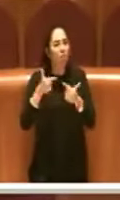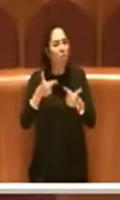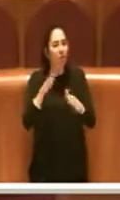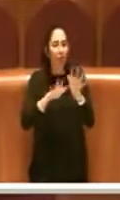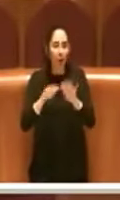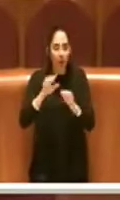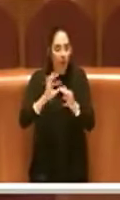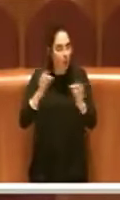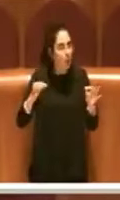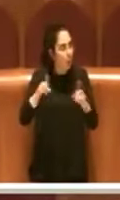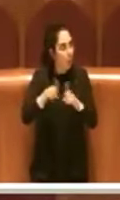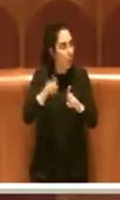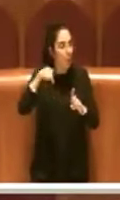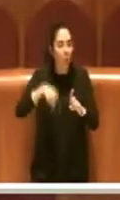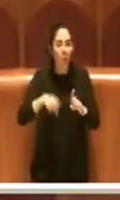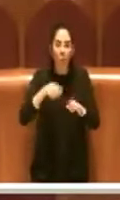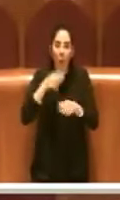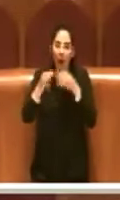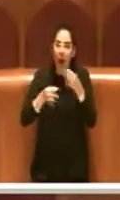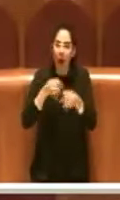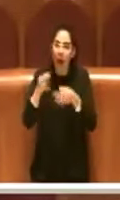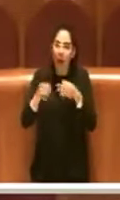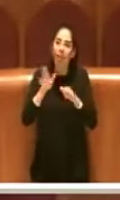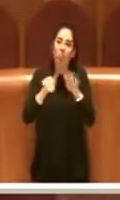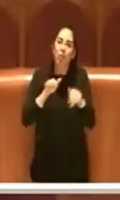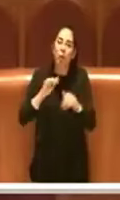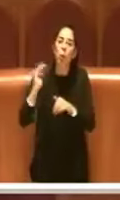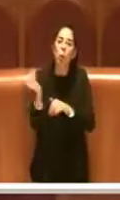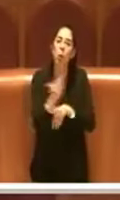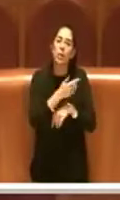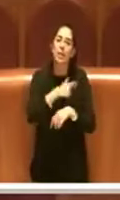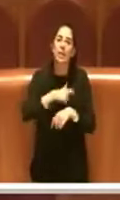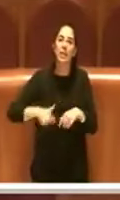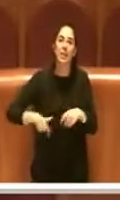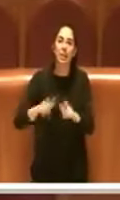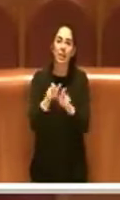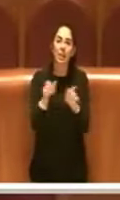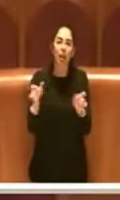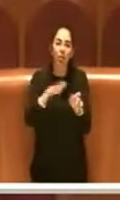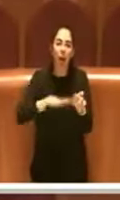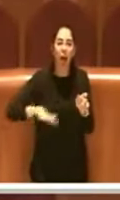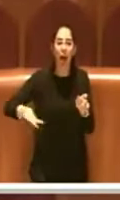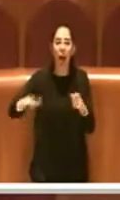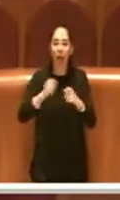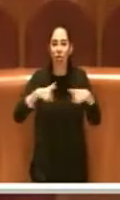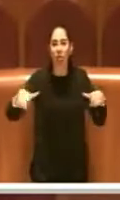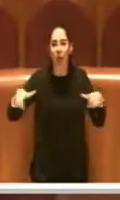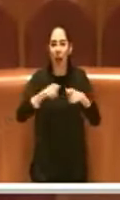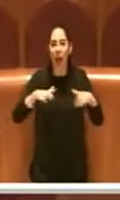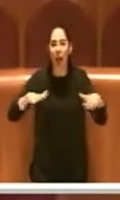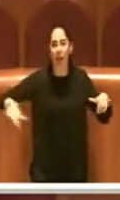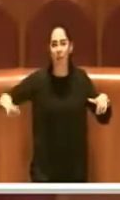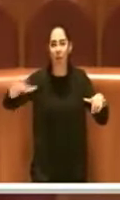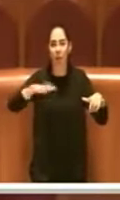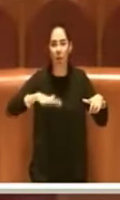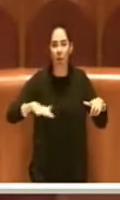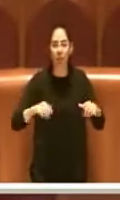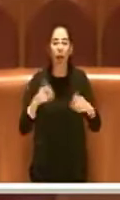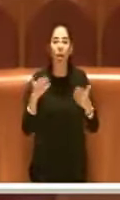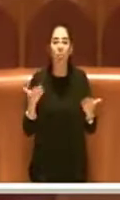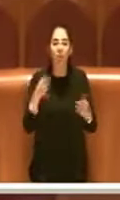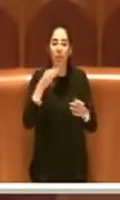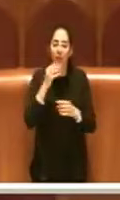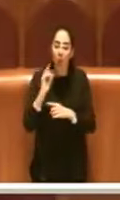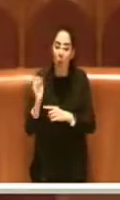riunione convocando tutti i sindaci dell'area metropolitana. Quindi ci stiamo tutti attrezzando